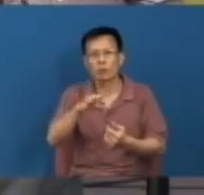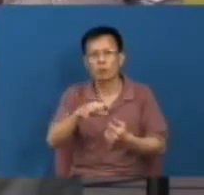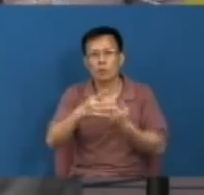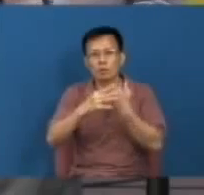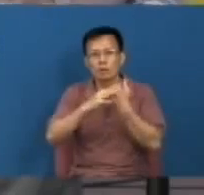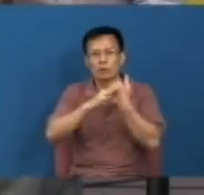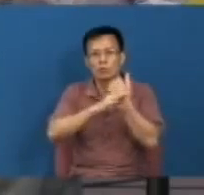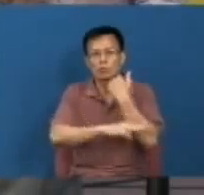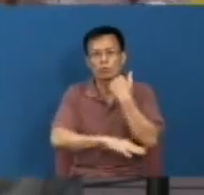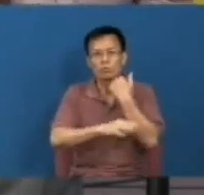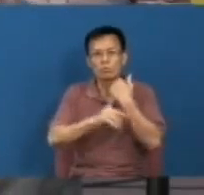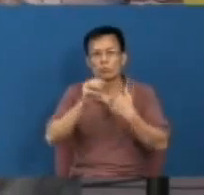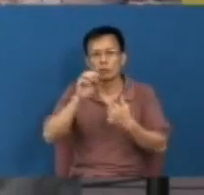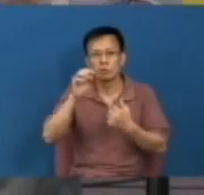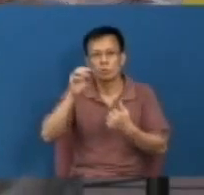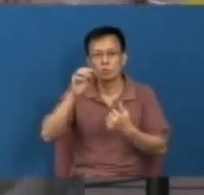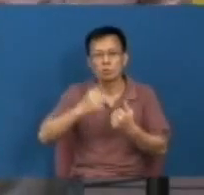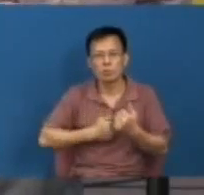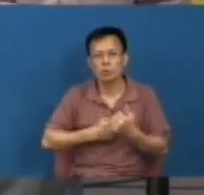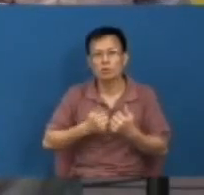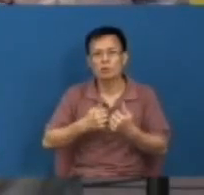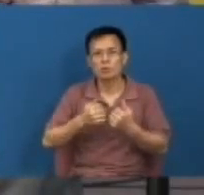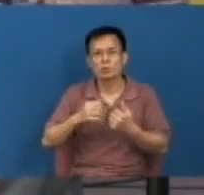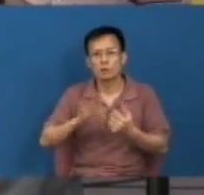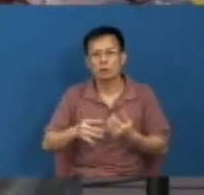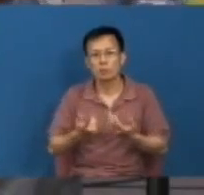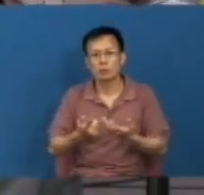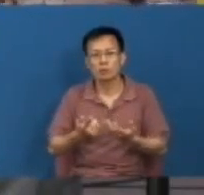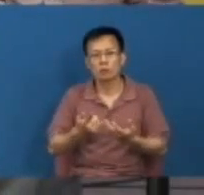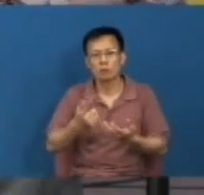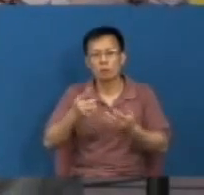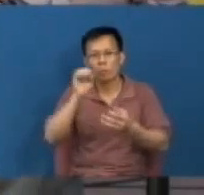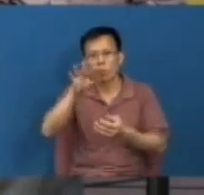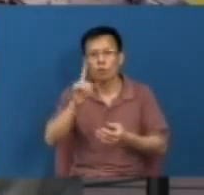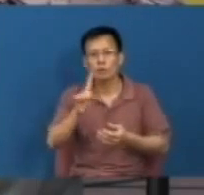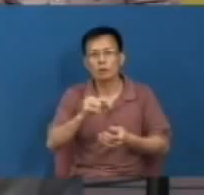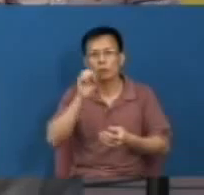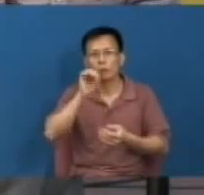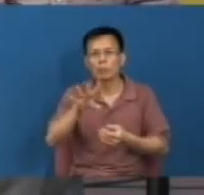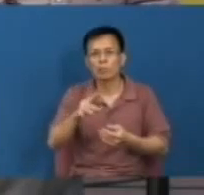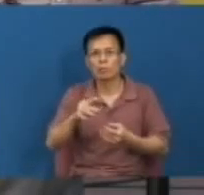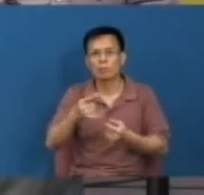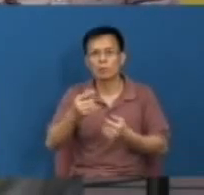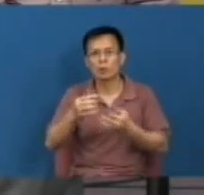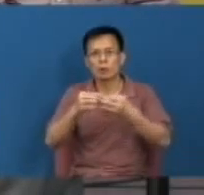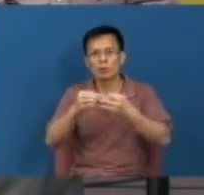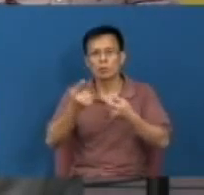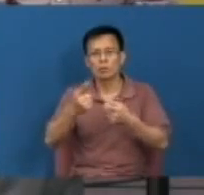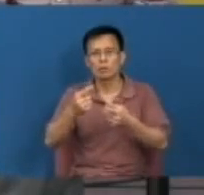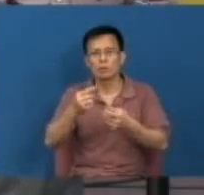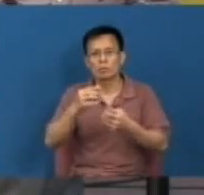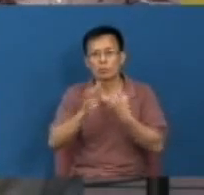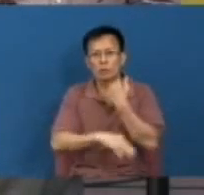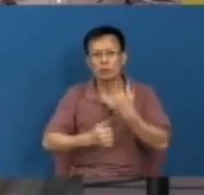事你話嗰個報交唔交俾業主？你望個律師先，真係。錄佢音真係， 係啊！不過阿陸生好有趣咯，佢封信翻嚟